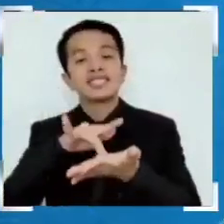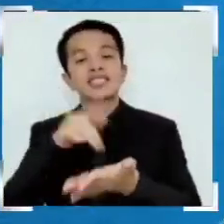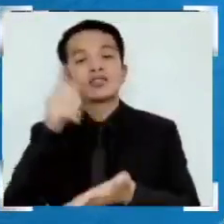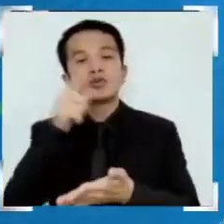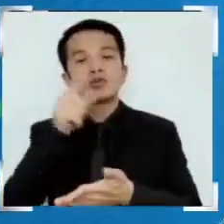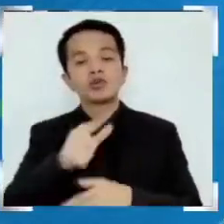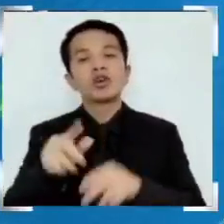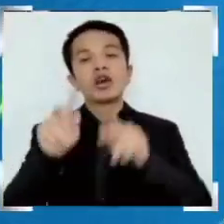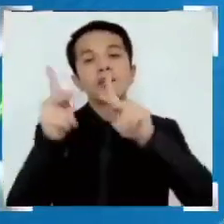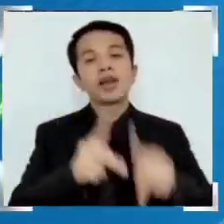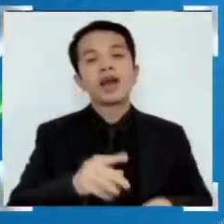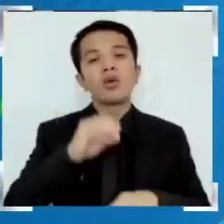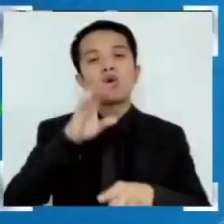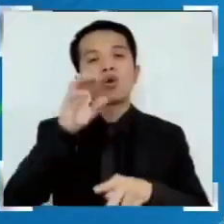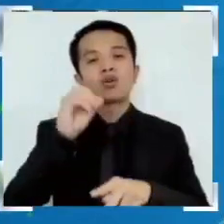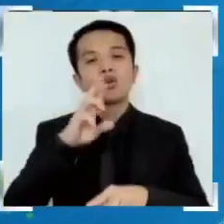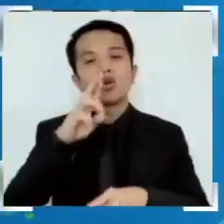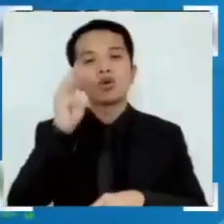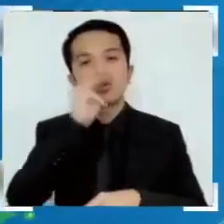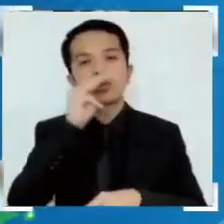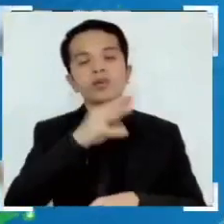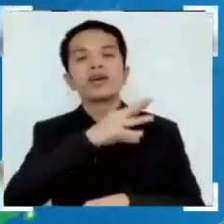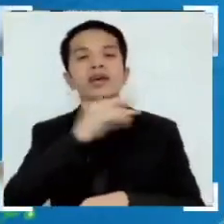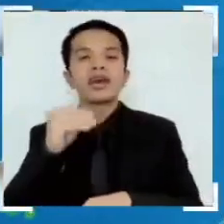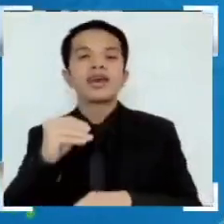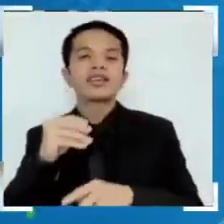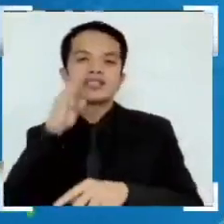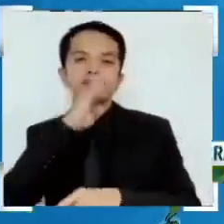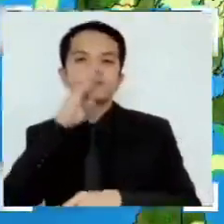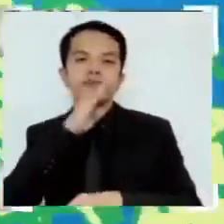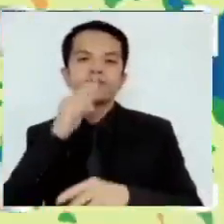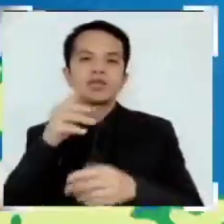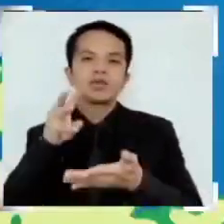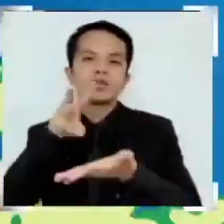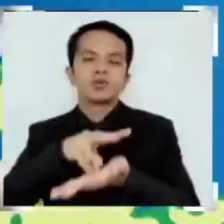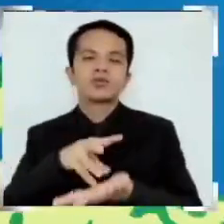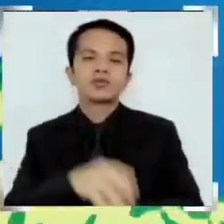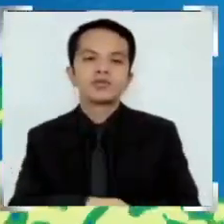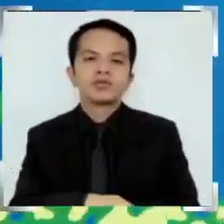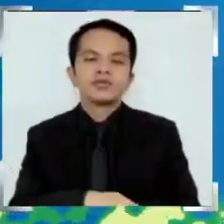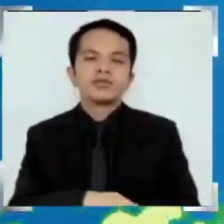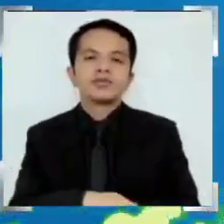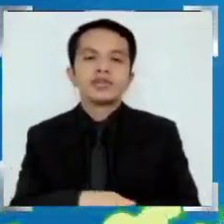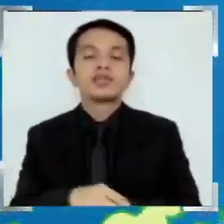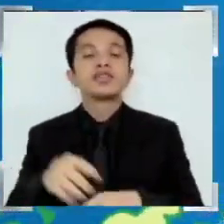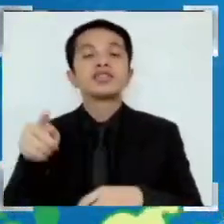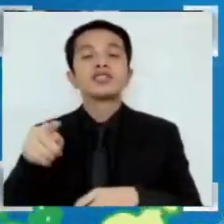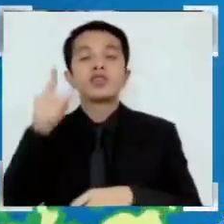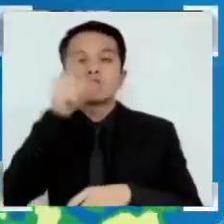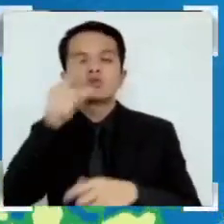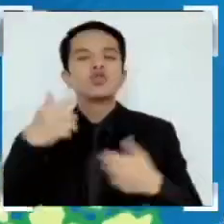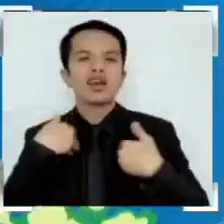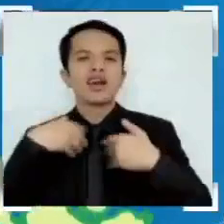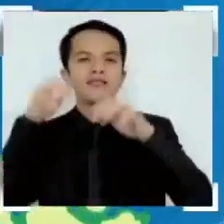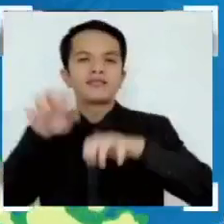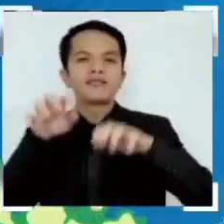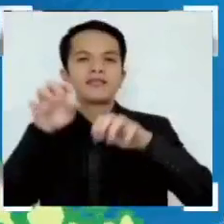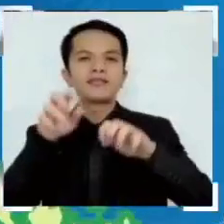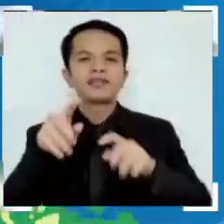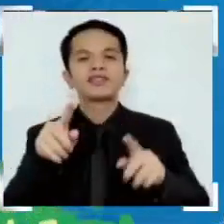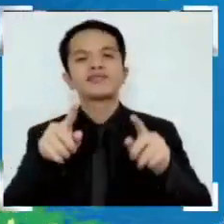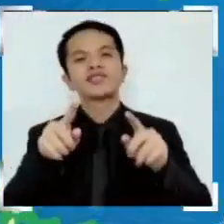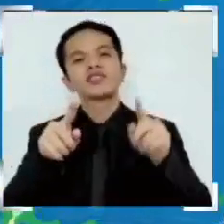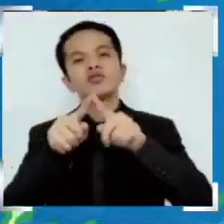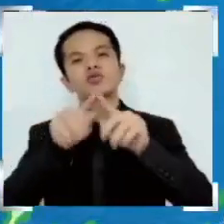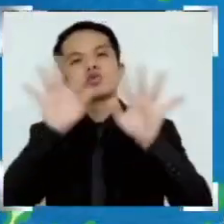na rin dito sa bahagi naman ng Bicol Region. Malaking bahagi rin ng Luzon ang uulanin pagsapit ng Linggo. Matitinding